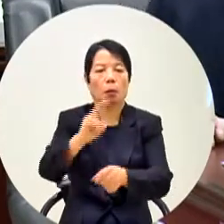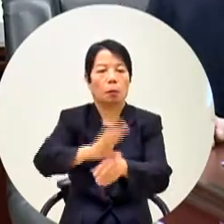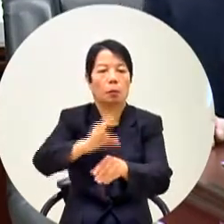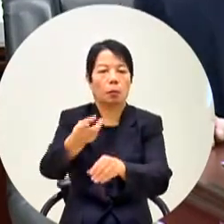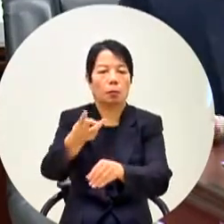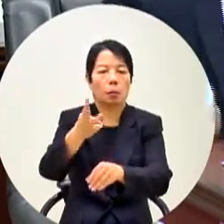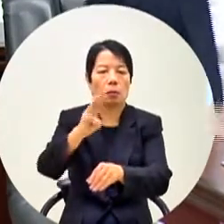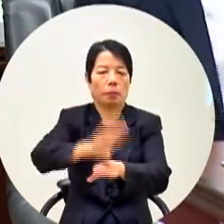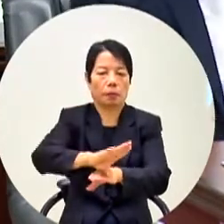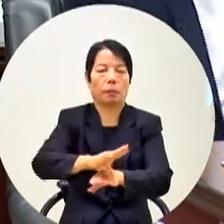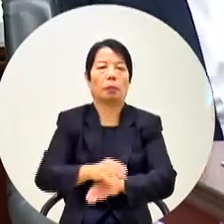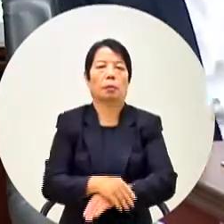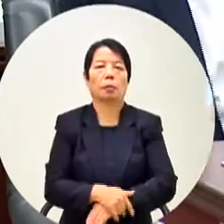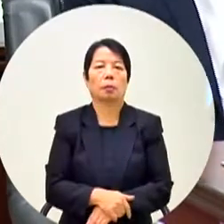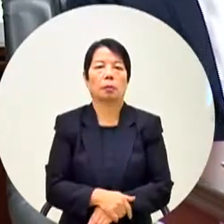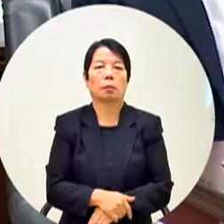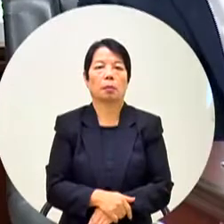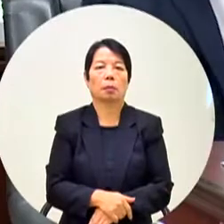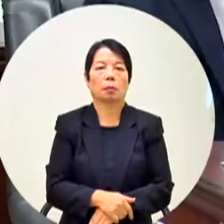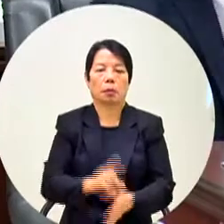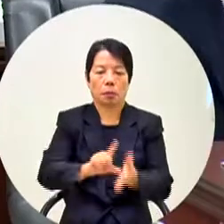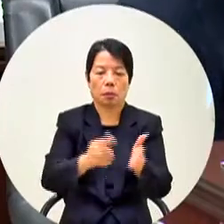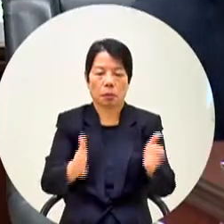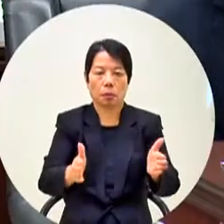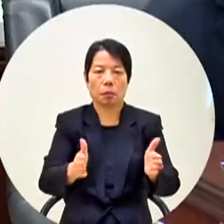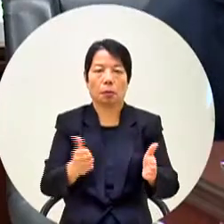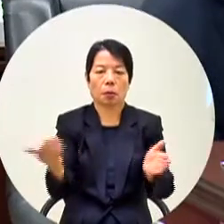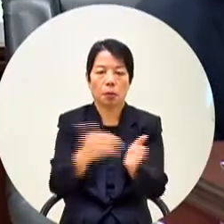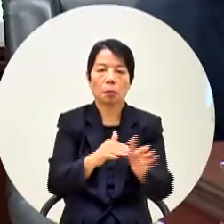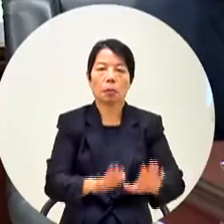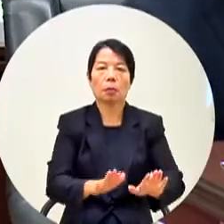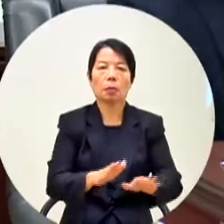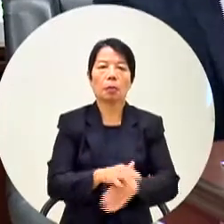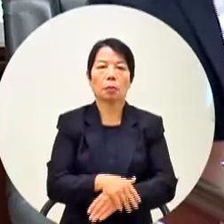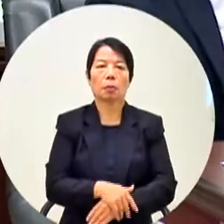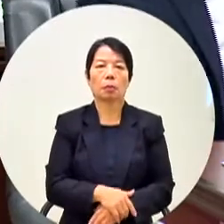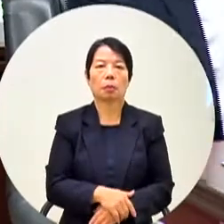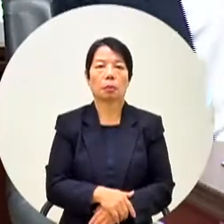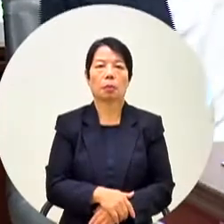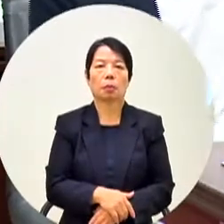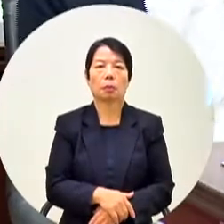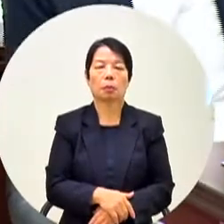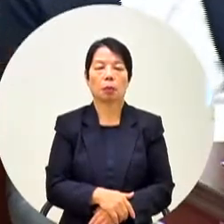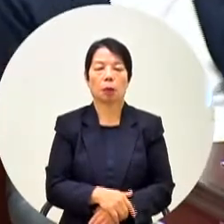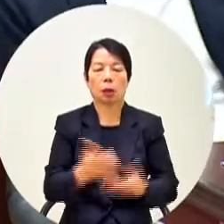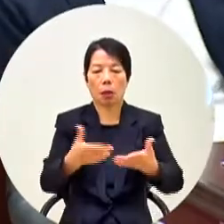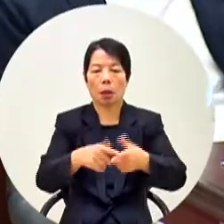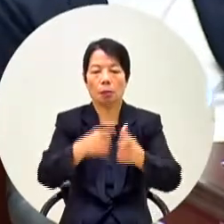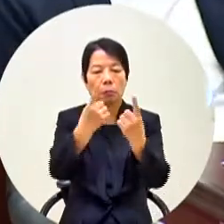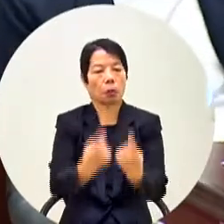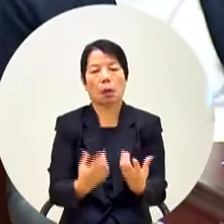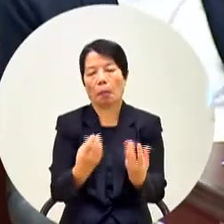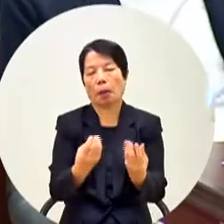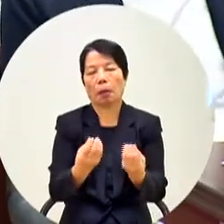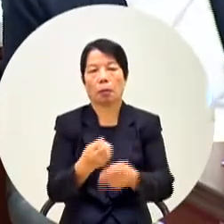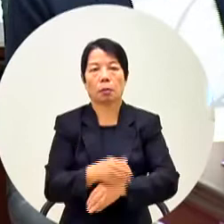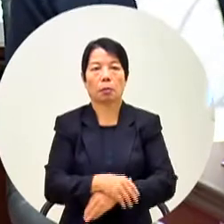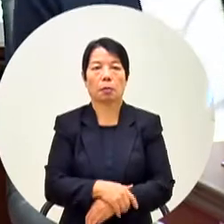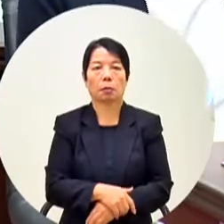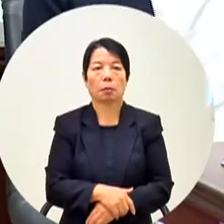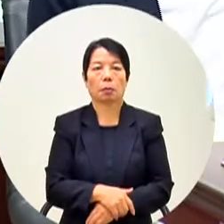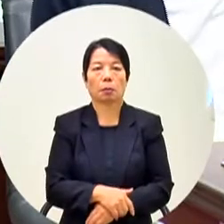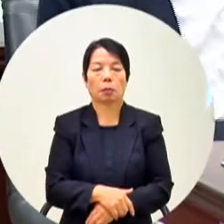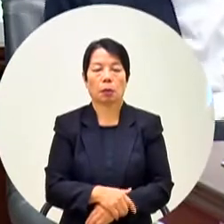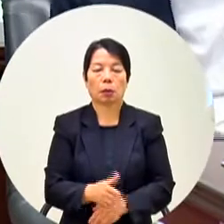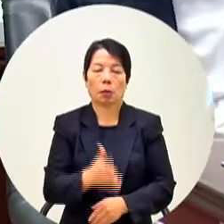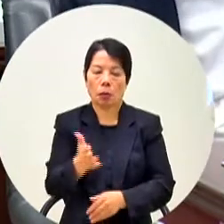来，这段时间较紧，吼、哦，回不来。那请问，咱哥，我当